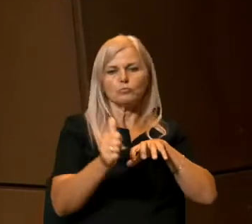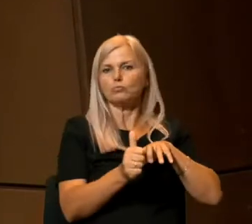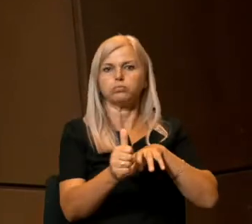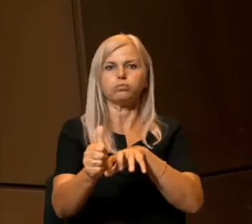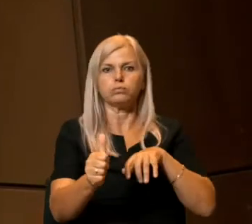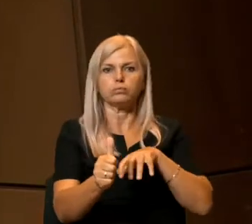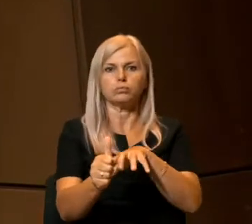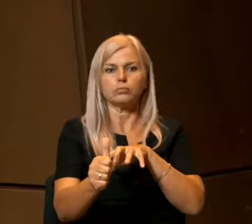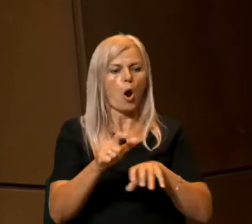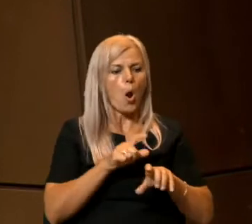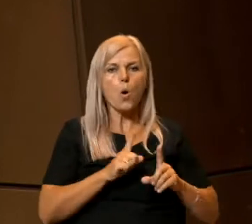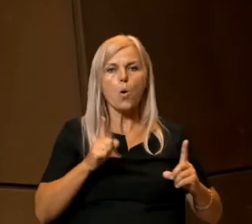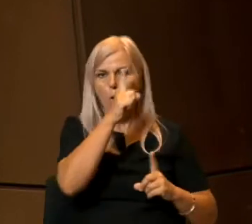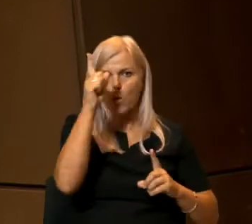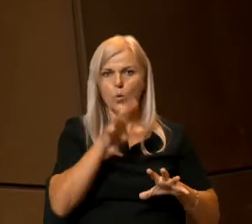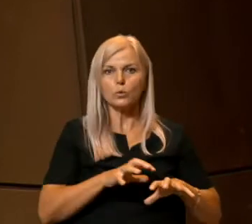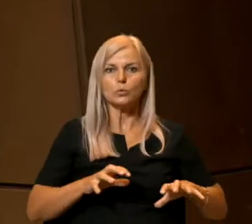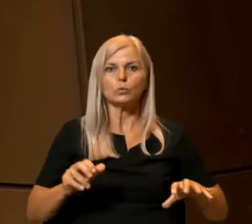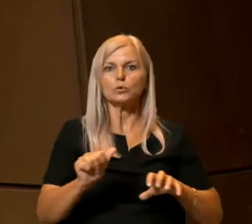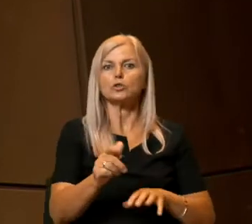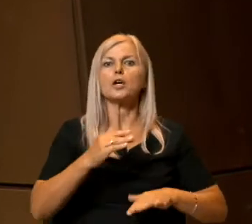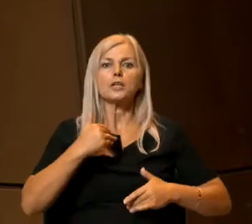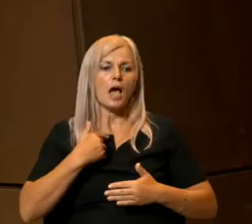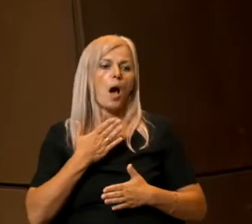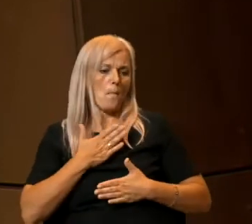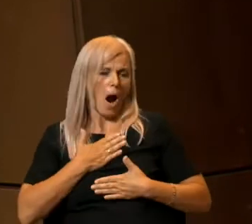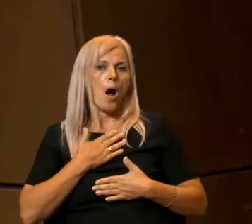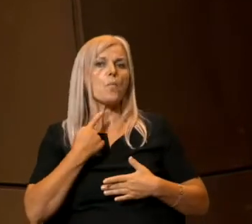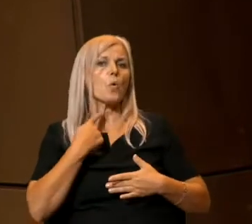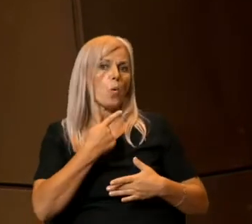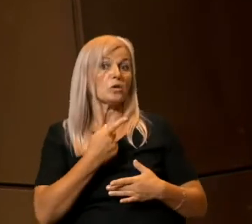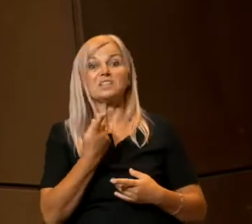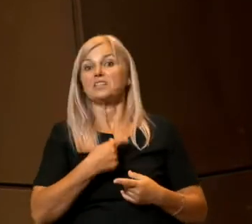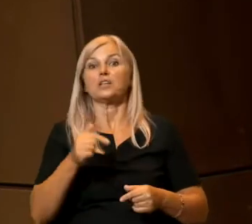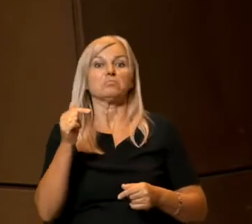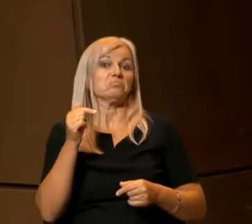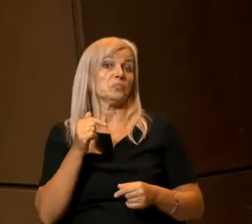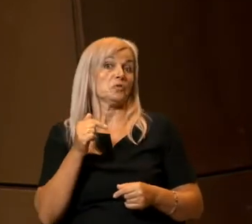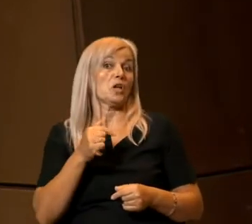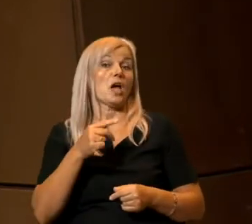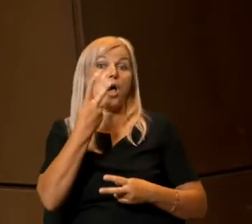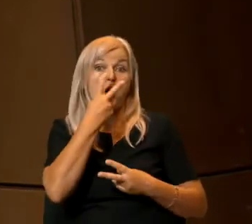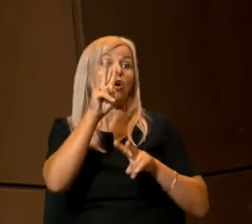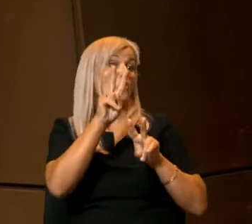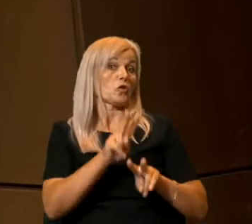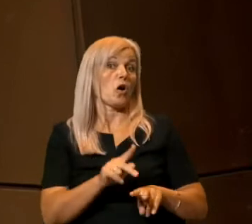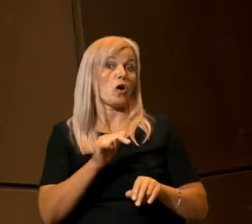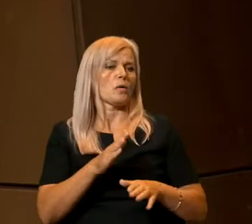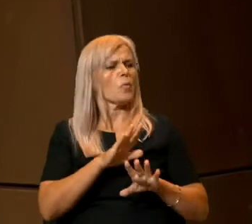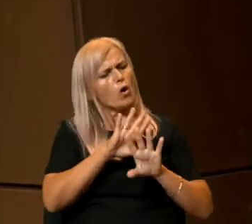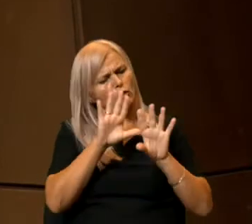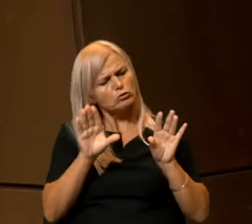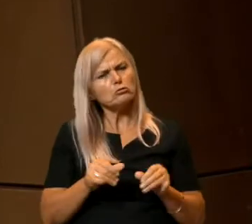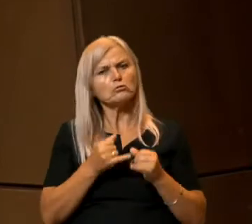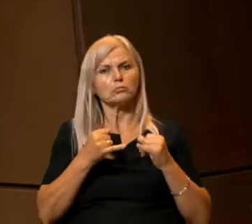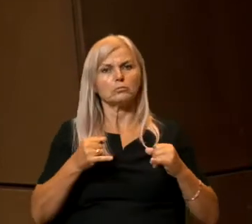głos, choć niekoniecznie kontrolę nad tym procesem, bo inni też mają głos, a więc wówczas